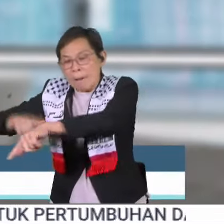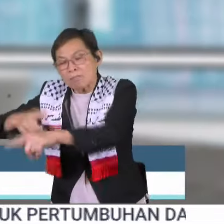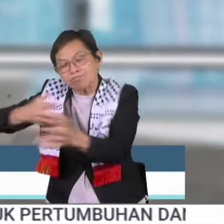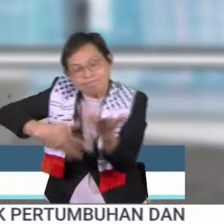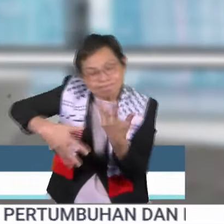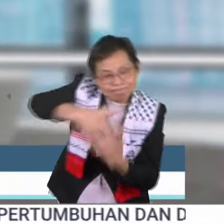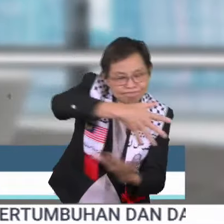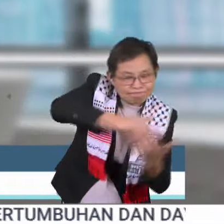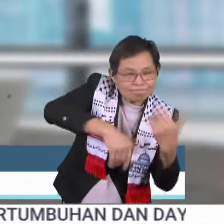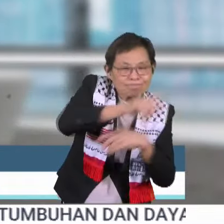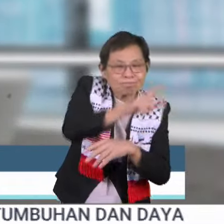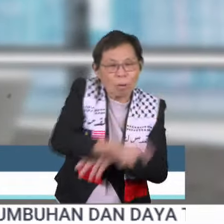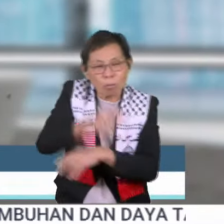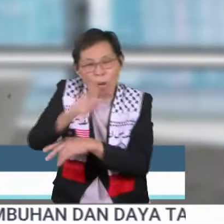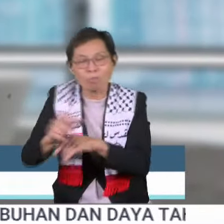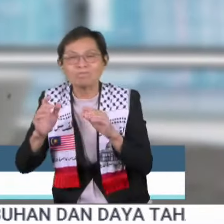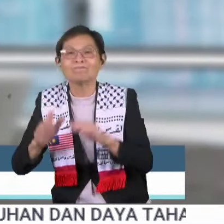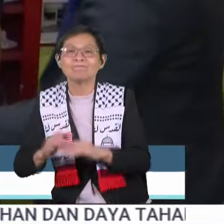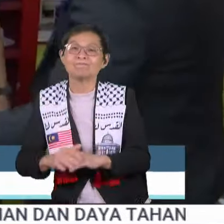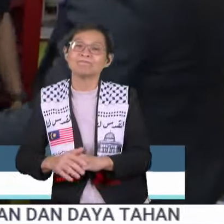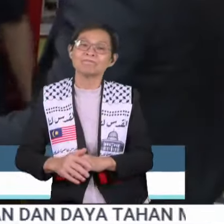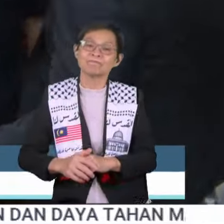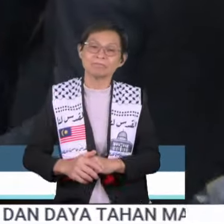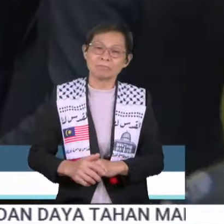beramah mesra bersama jemaah yang